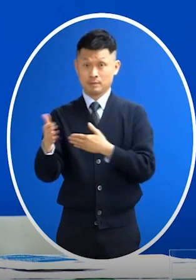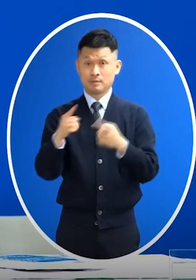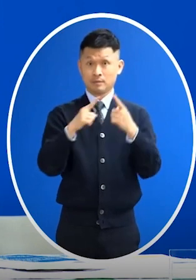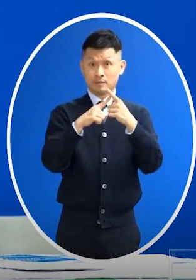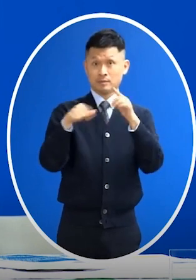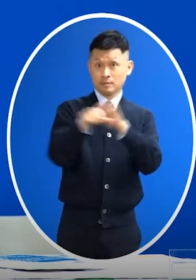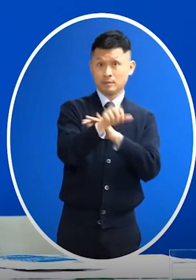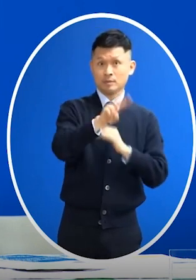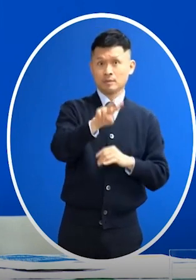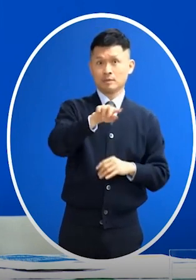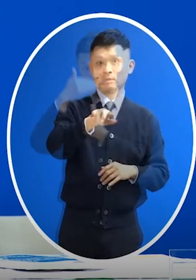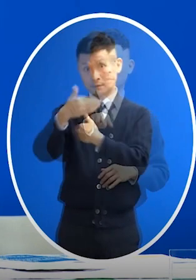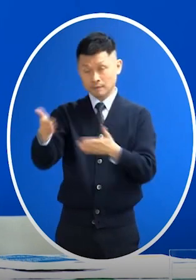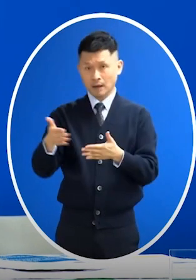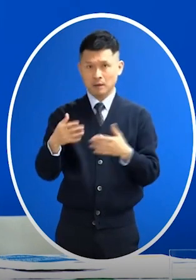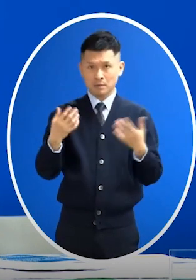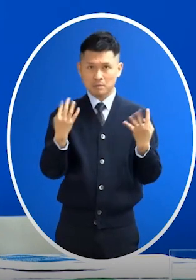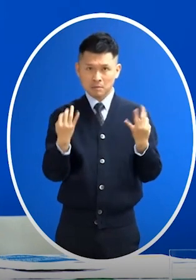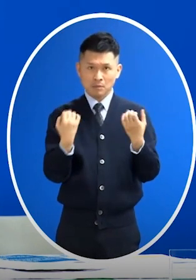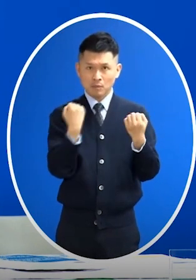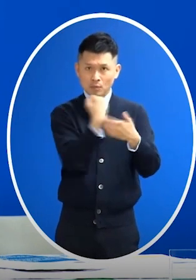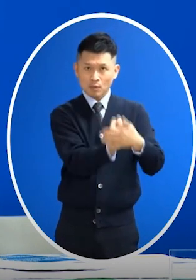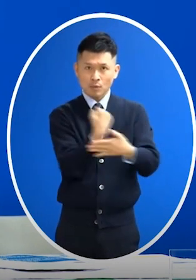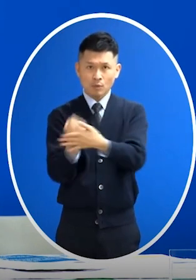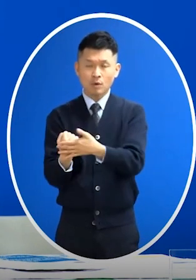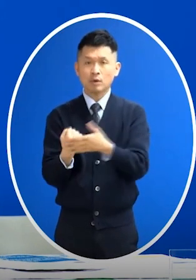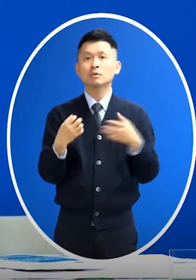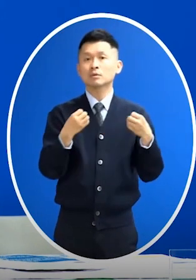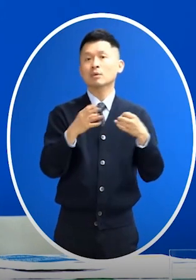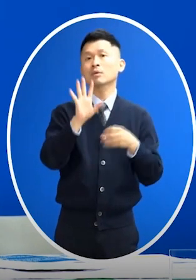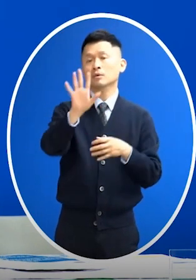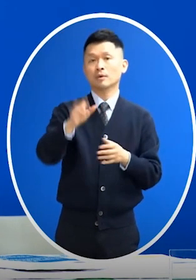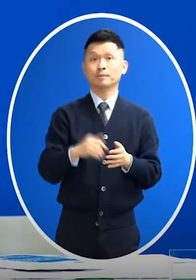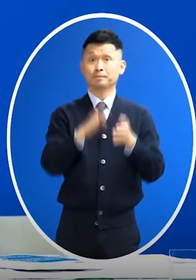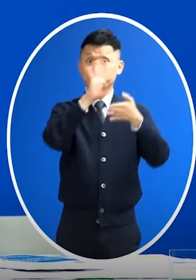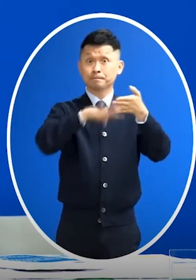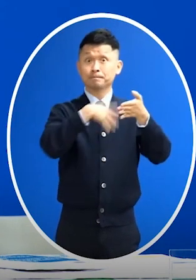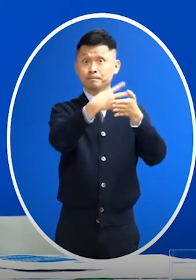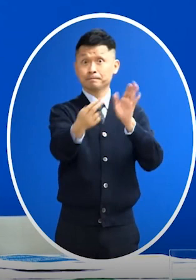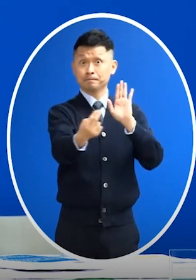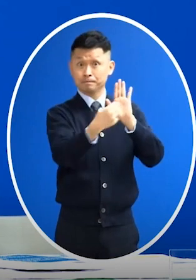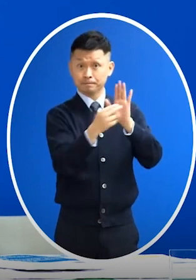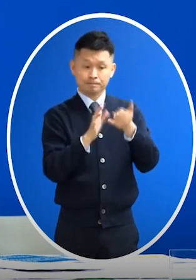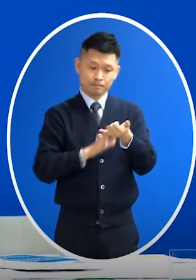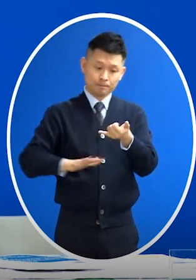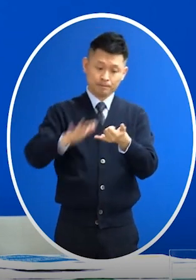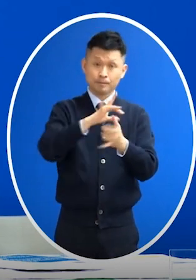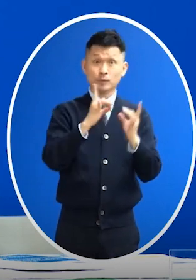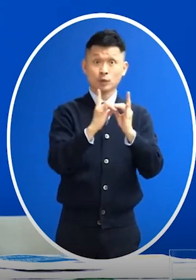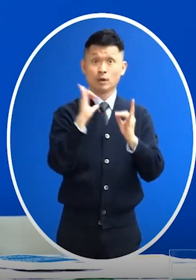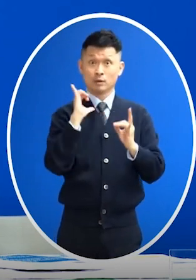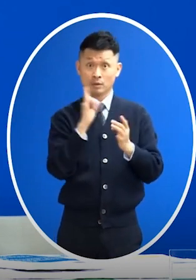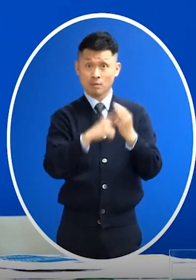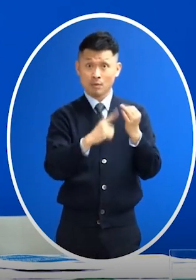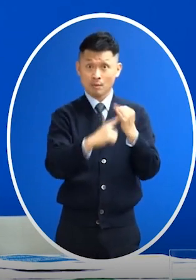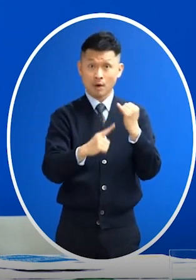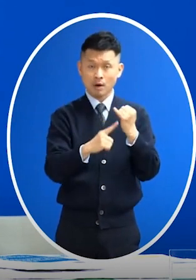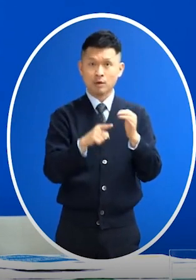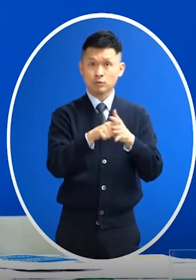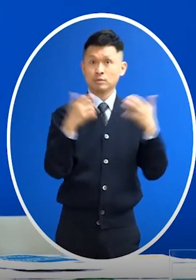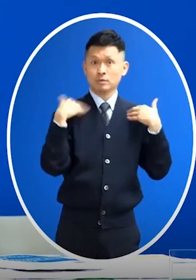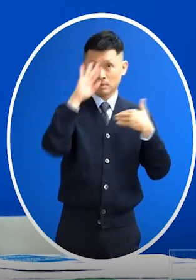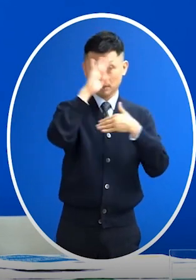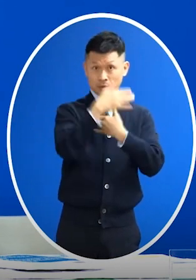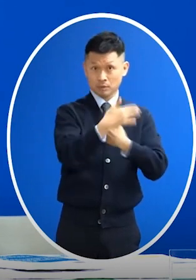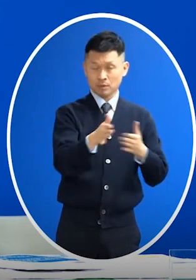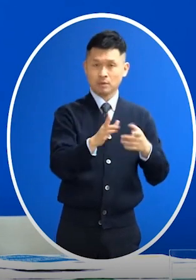到2624位。那从这个表上可以看到，就是说虽然整体全国的这个空床率在专责病床仍然超过一